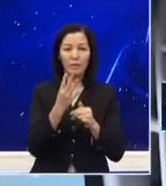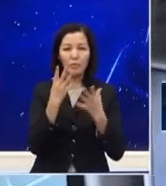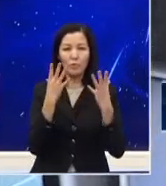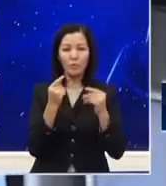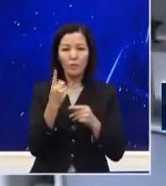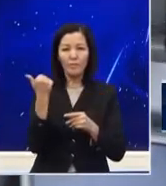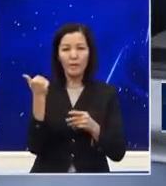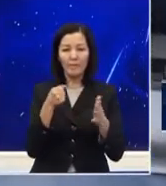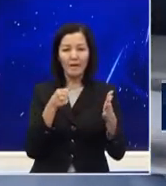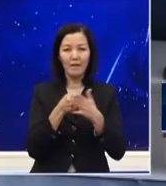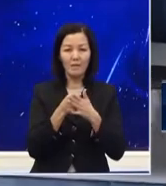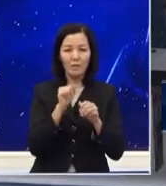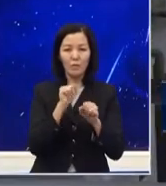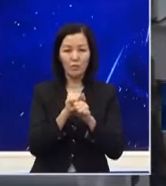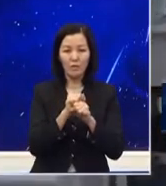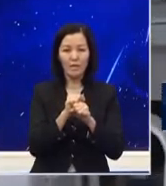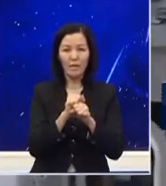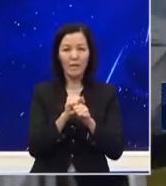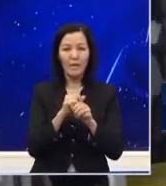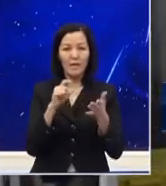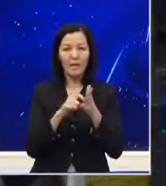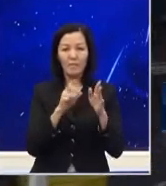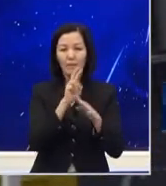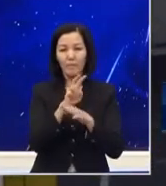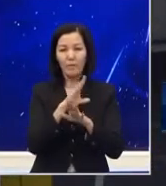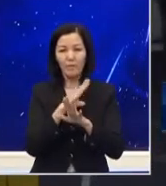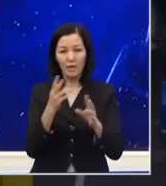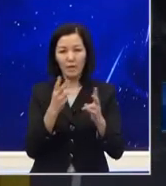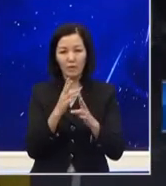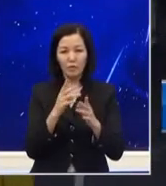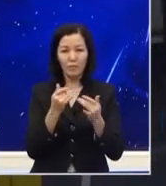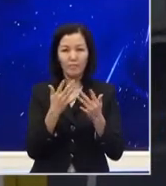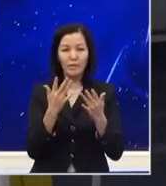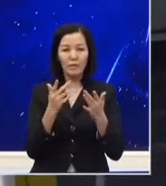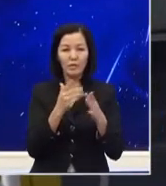1 аптаға дейін аялдайды. Мұнда тұрғындар кабинеттерге сабылмай бірнеше